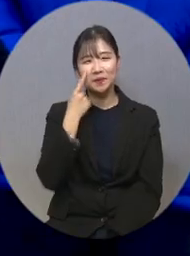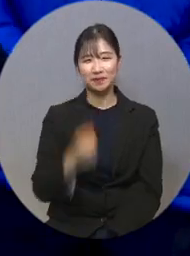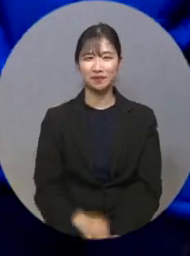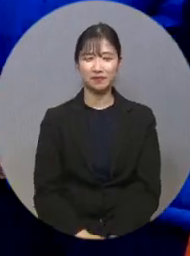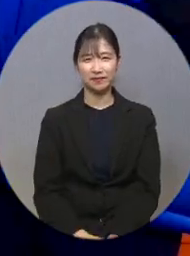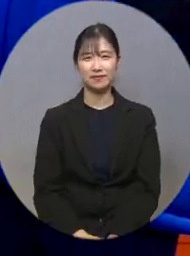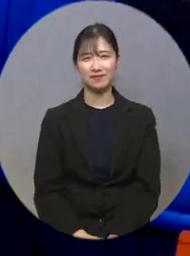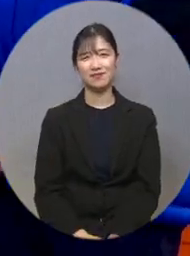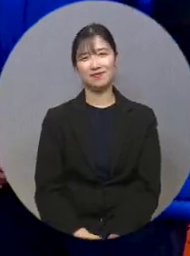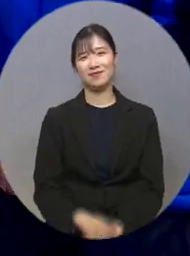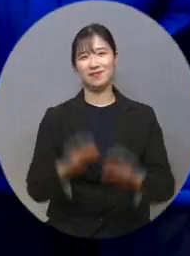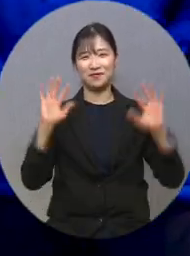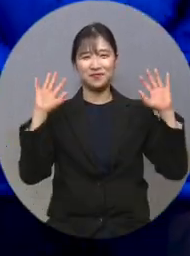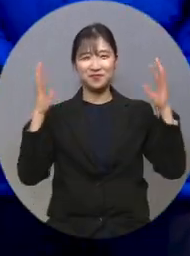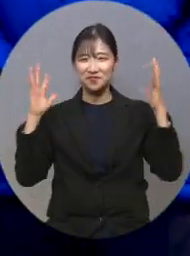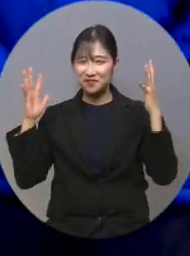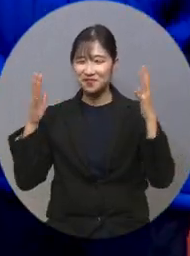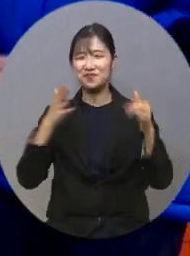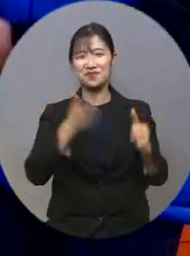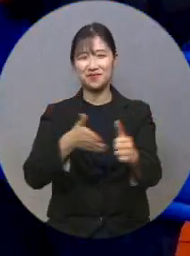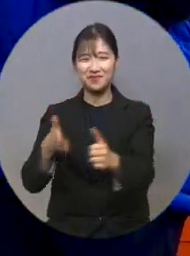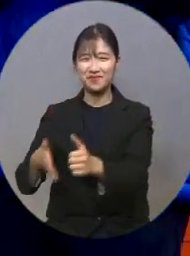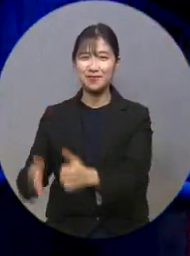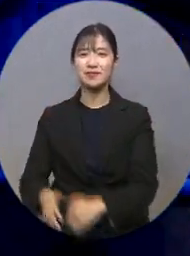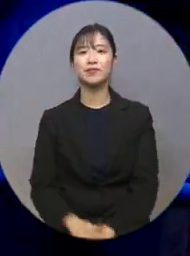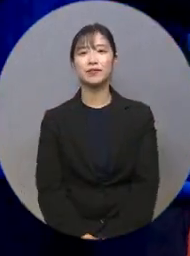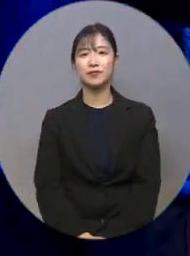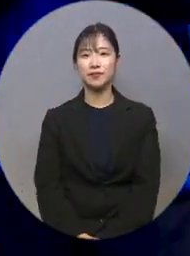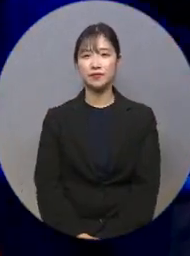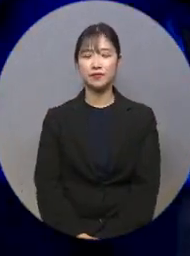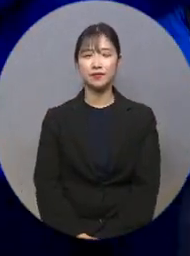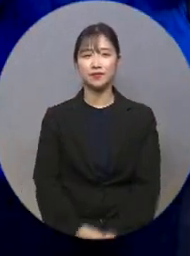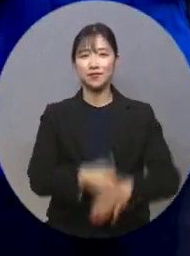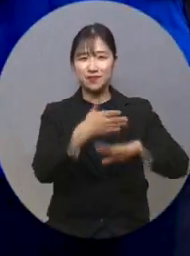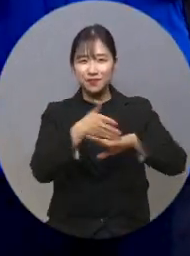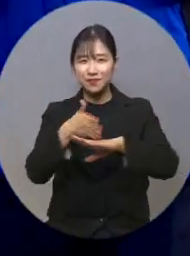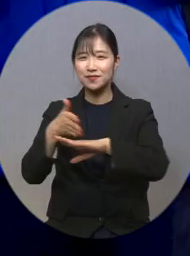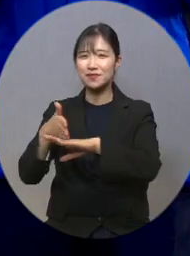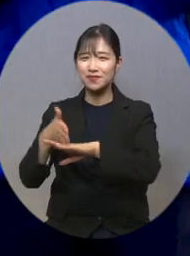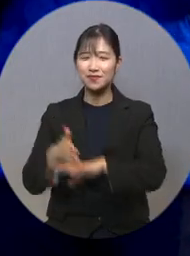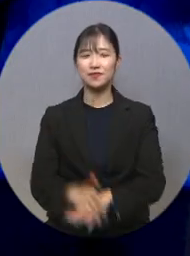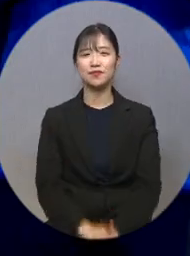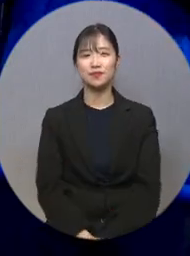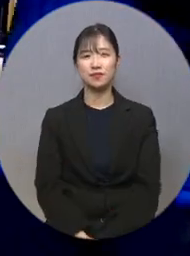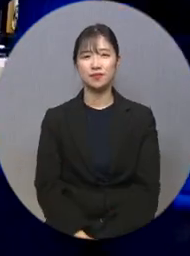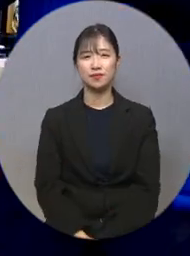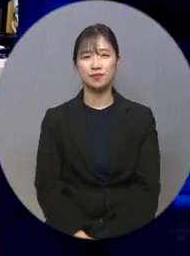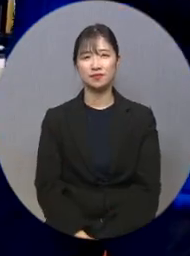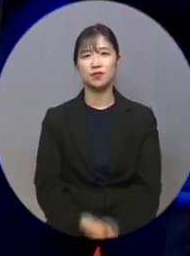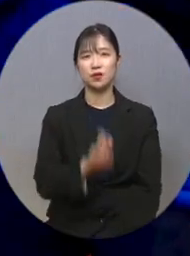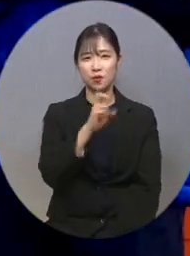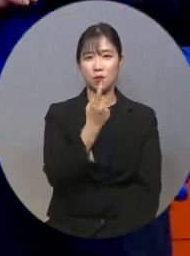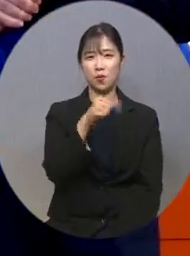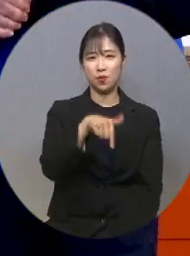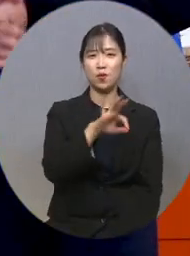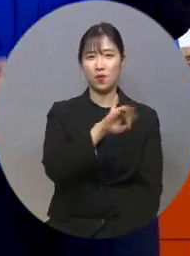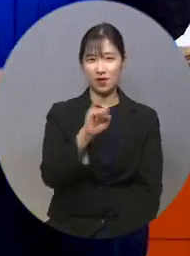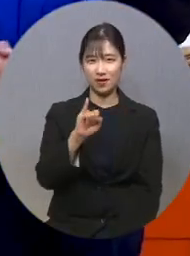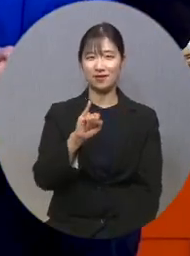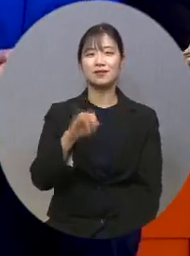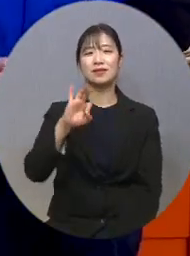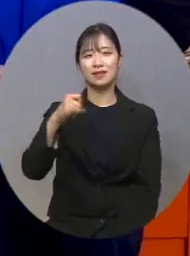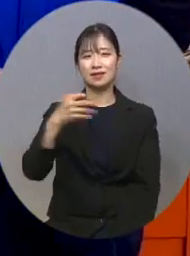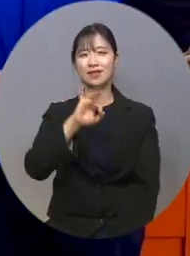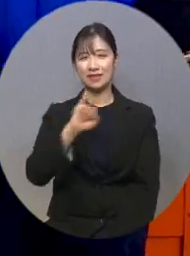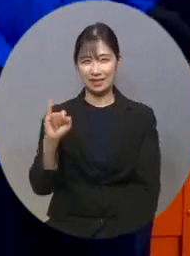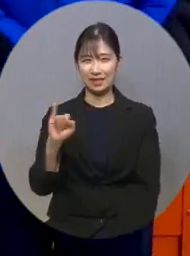자 우리 대표님께 다시 한번 네 박수 부탁드리겠습니다. 감사합니다. 네. 야 목이 버섯 능이 버섯 남도